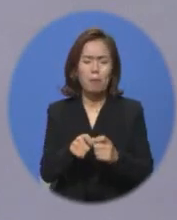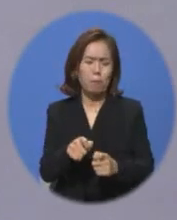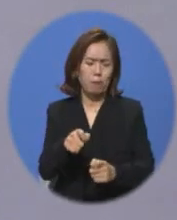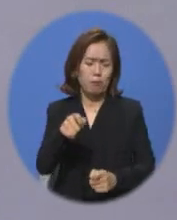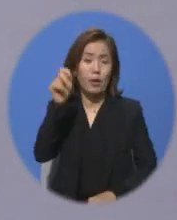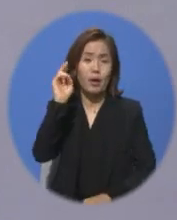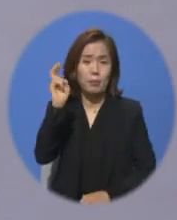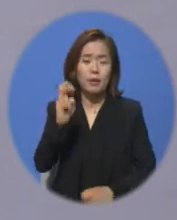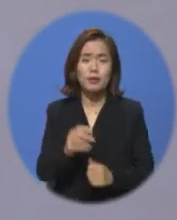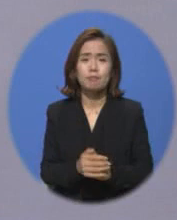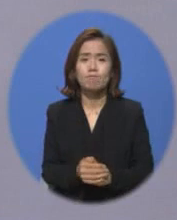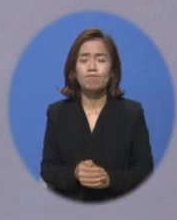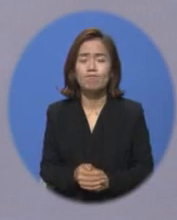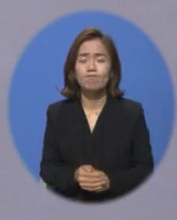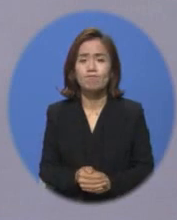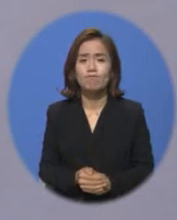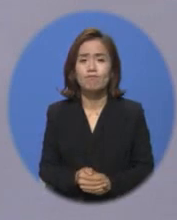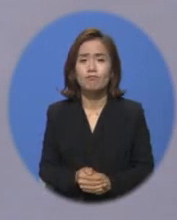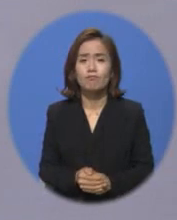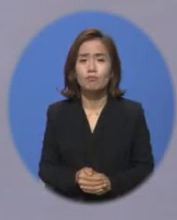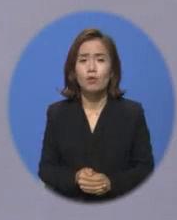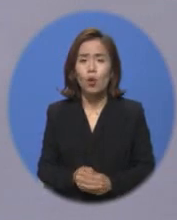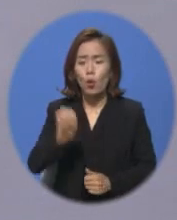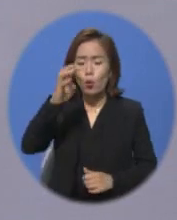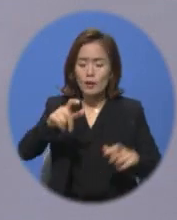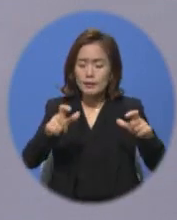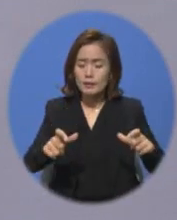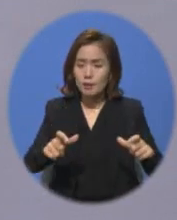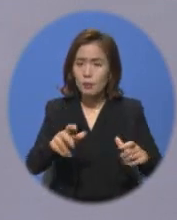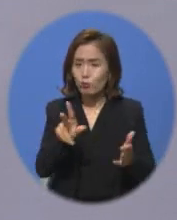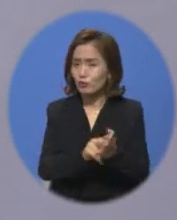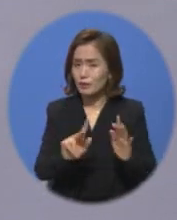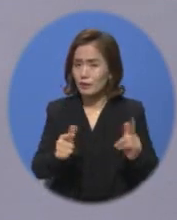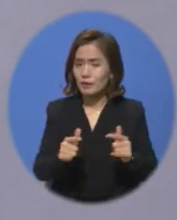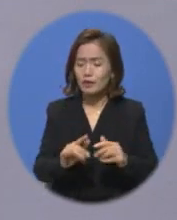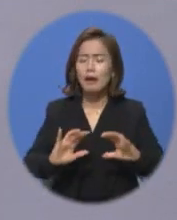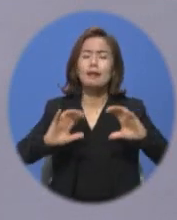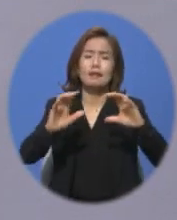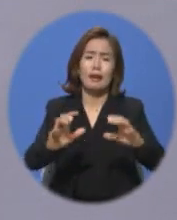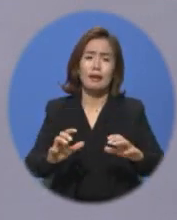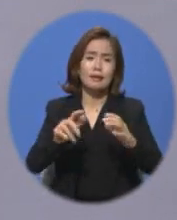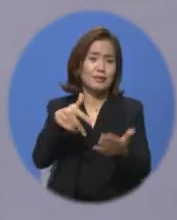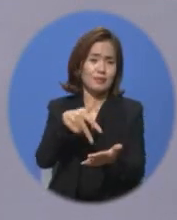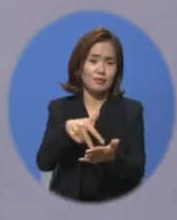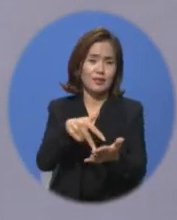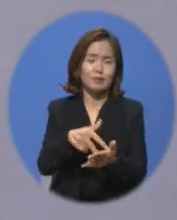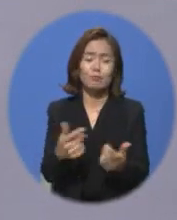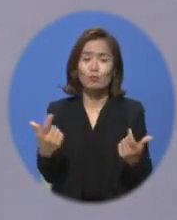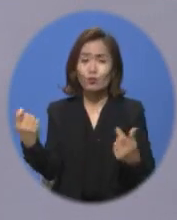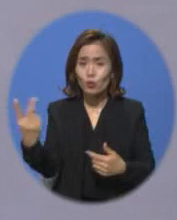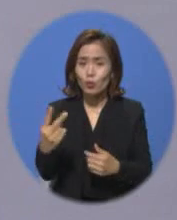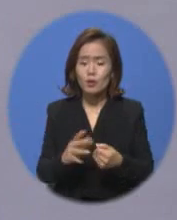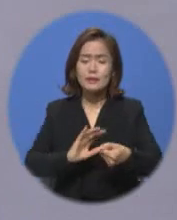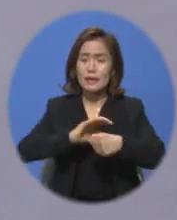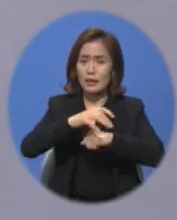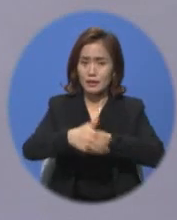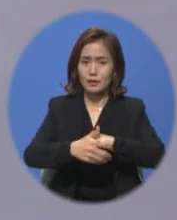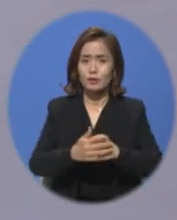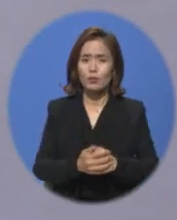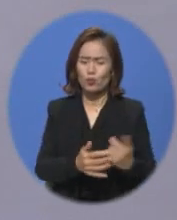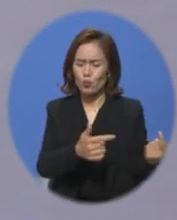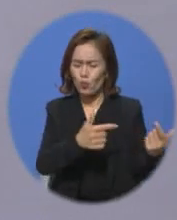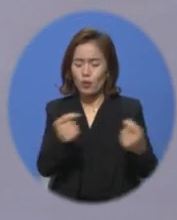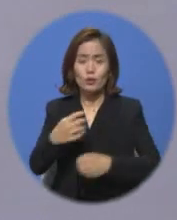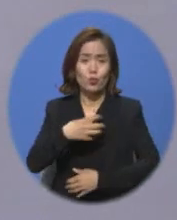될가능성이높습니다 .더욱이이는 단순히지역적인문제가아니라 국가적,더나아가세계적